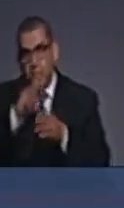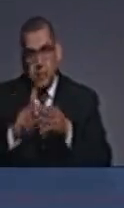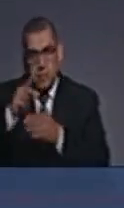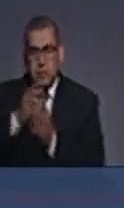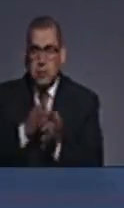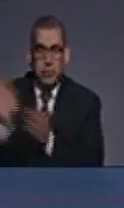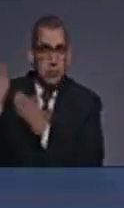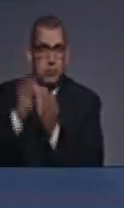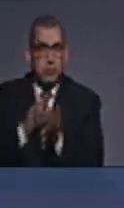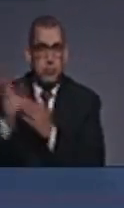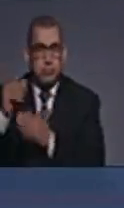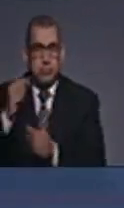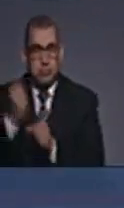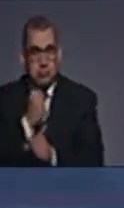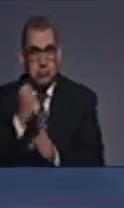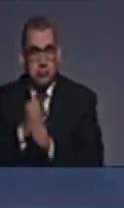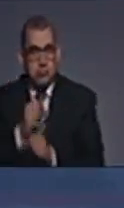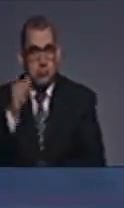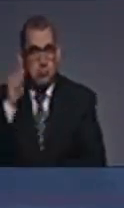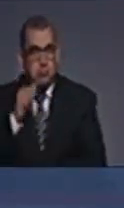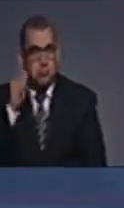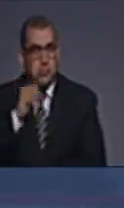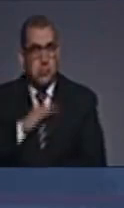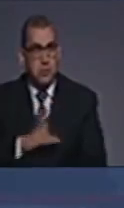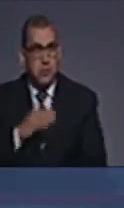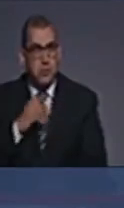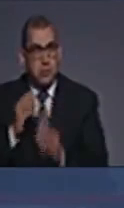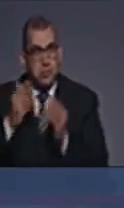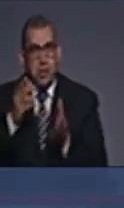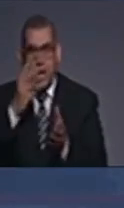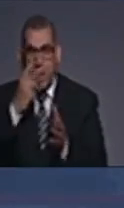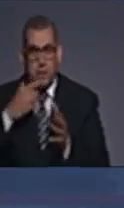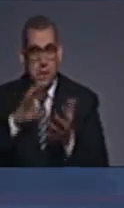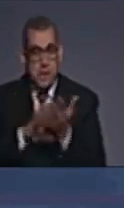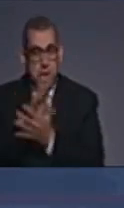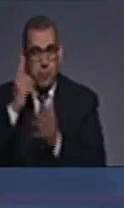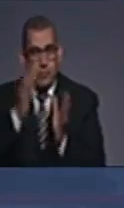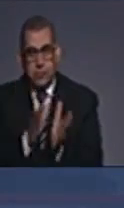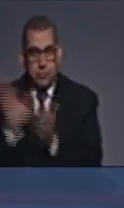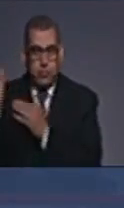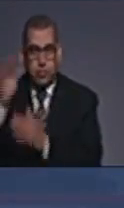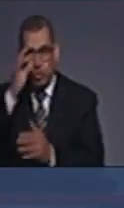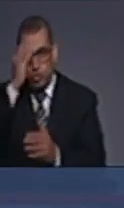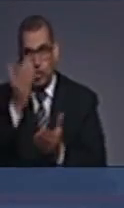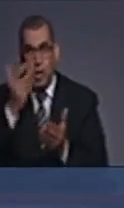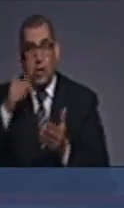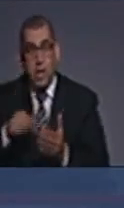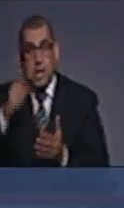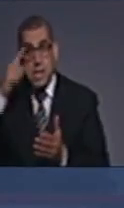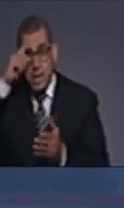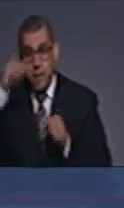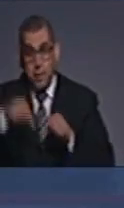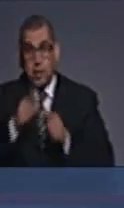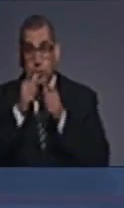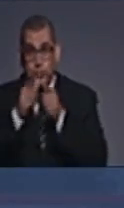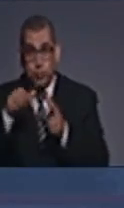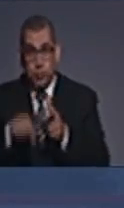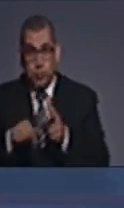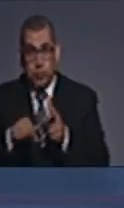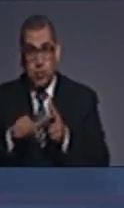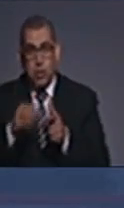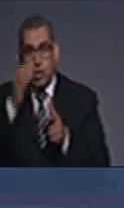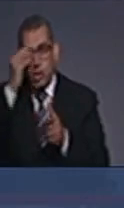وبالجهد وبالمثابرة كانت هذه الأزمات بنعبرها إن شاء الله. والأزمة اللي أنا بتكلم فيها دي برضو الأزمة الاقتصادية اللي